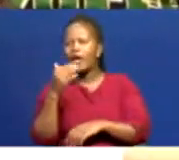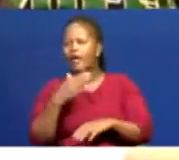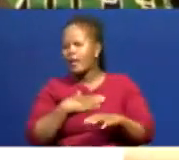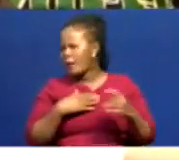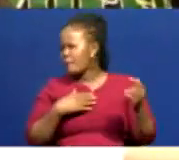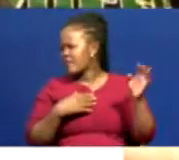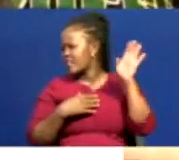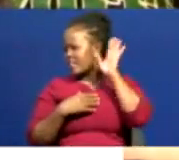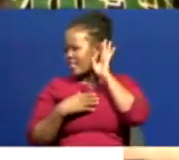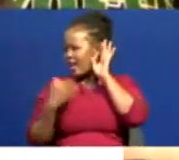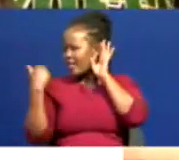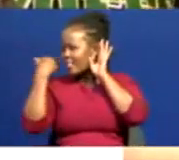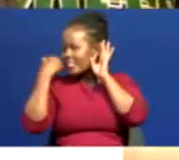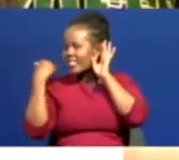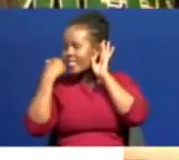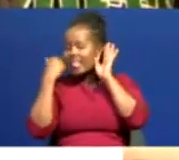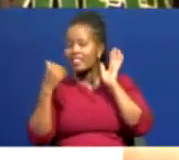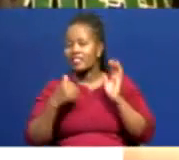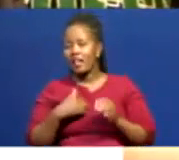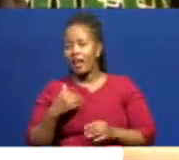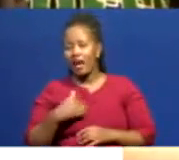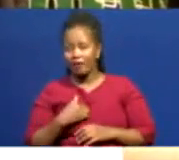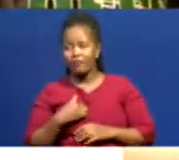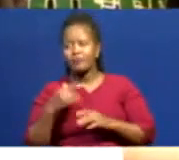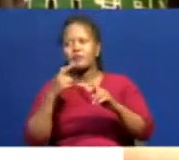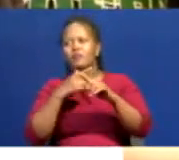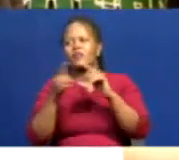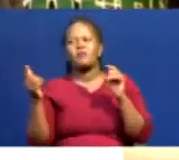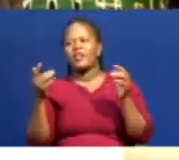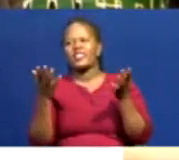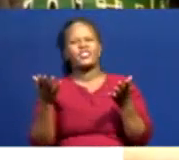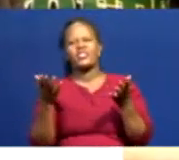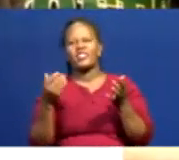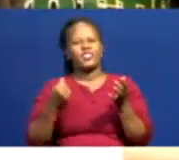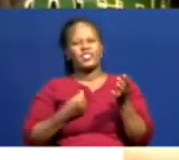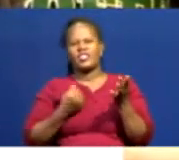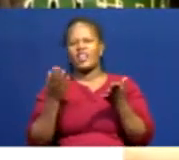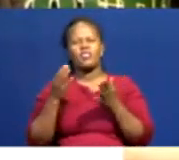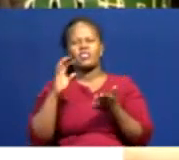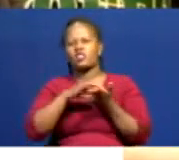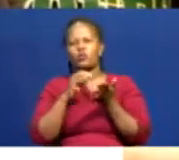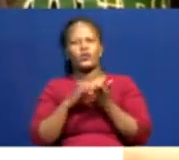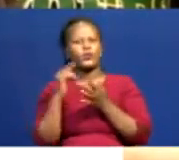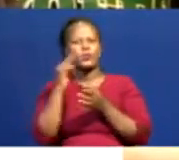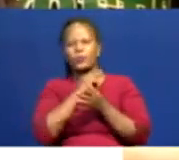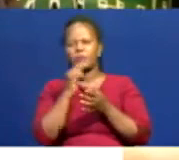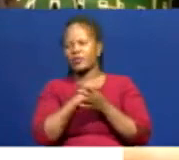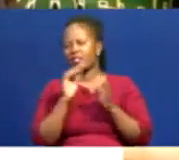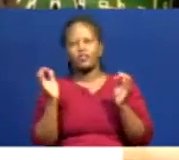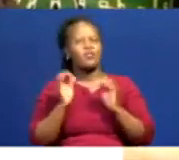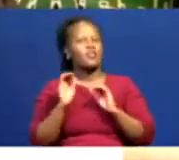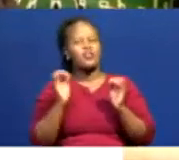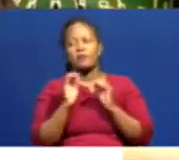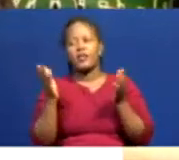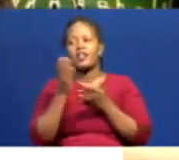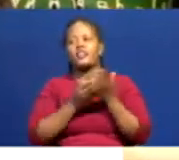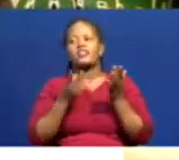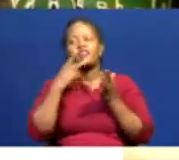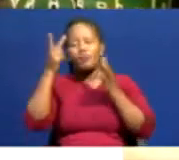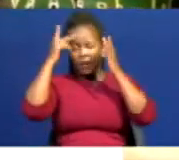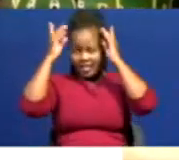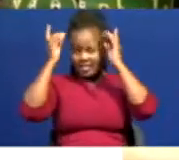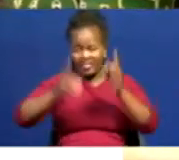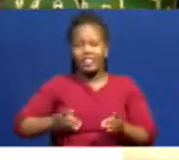kuna ugonjwa ya magoti, lakini sikukuta akiwa kwa hali mbaya. Wengine wamechukua watoto wao nyumbani, lakini